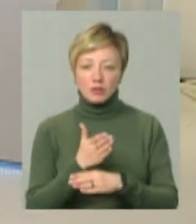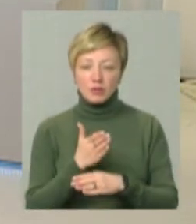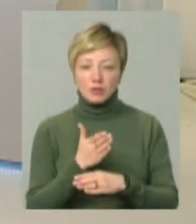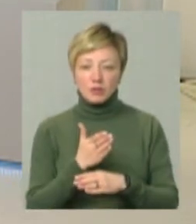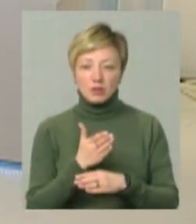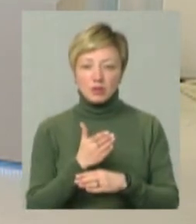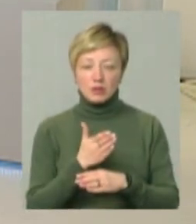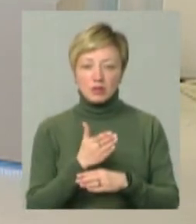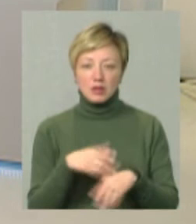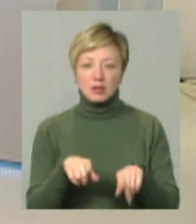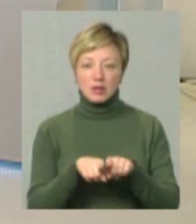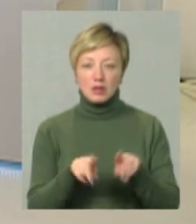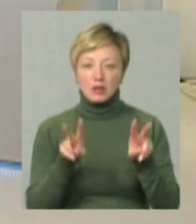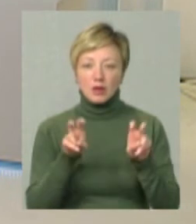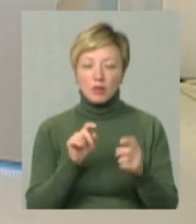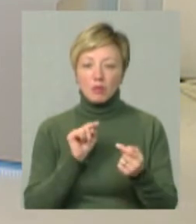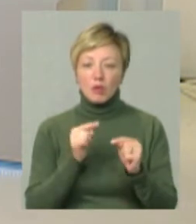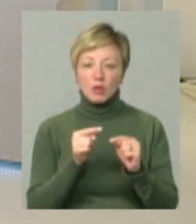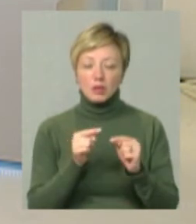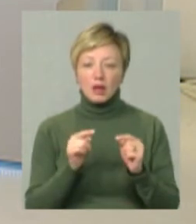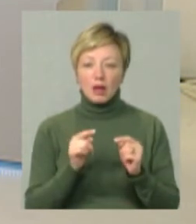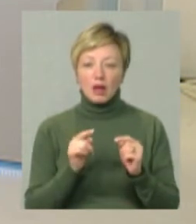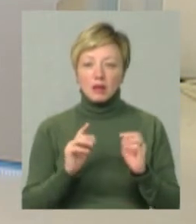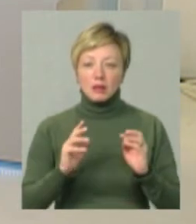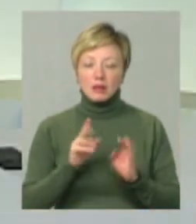виготовленні так званих протитанкових їжаків.